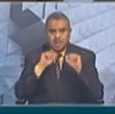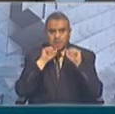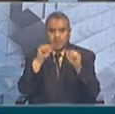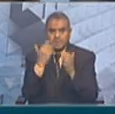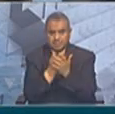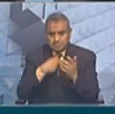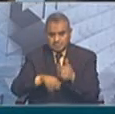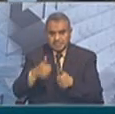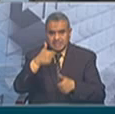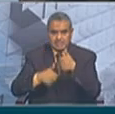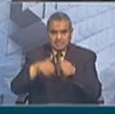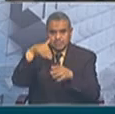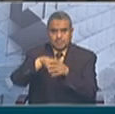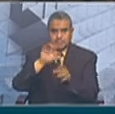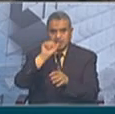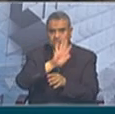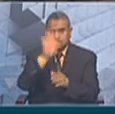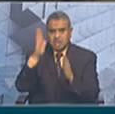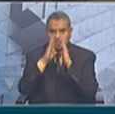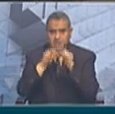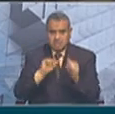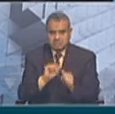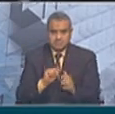مجلس النواب.